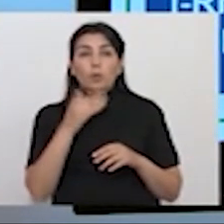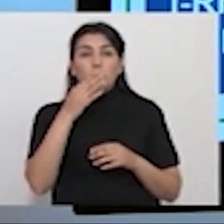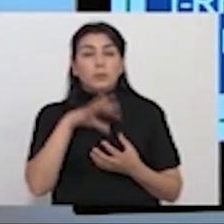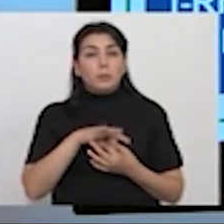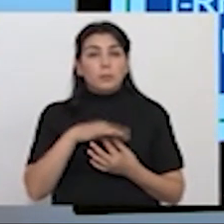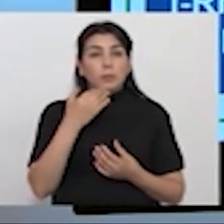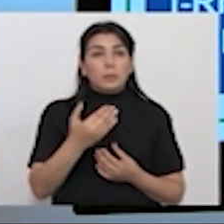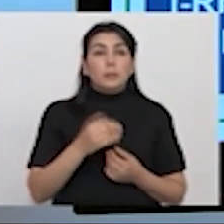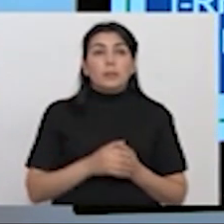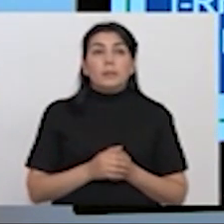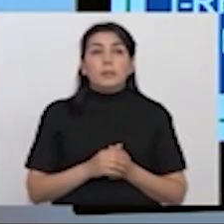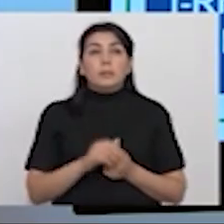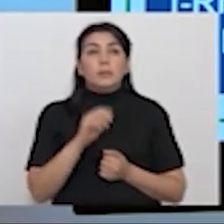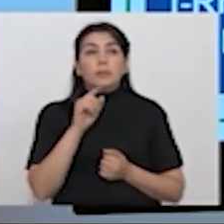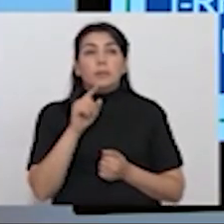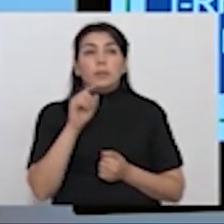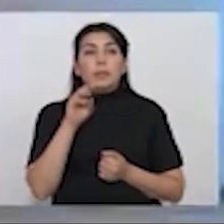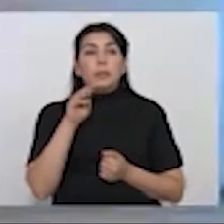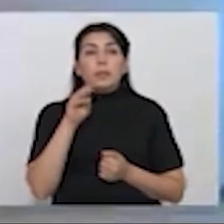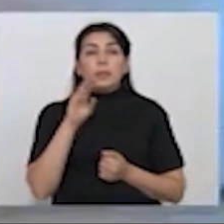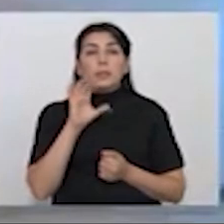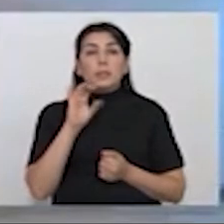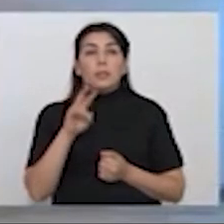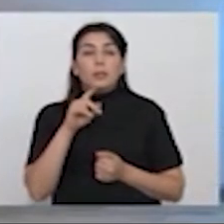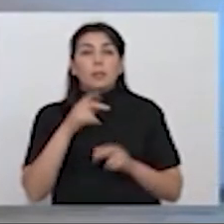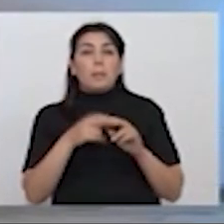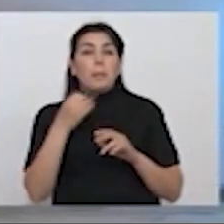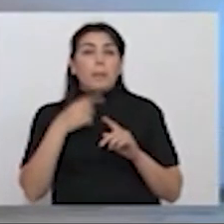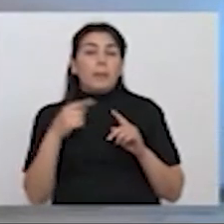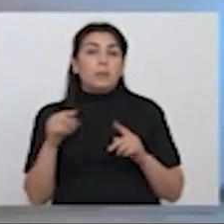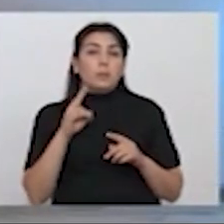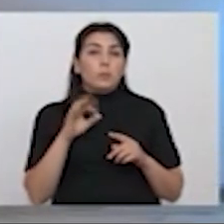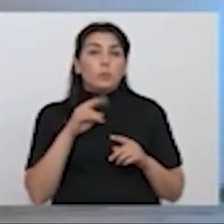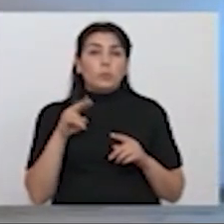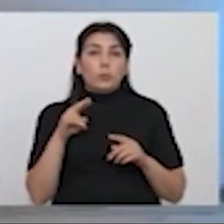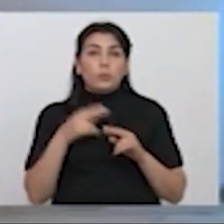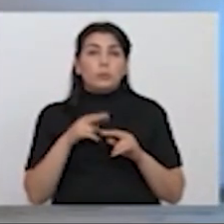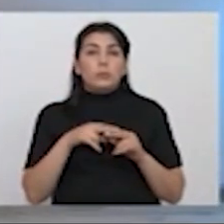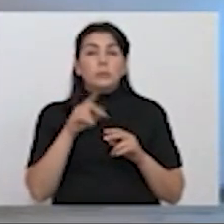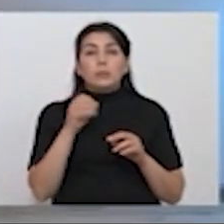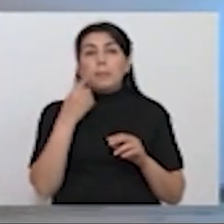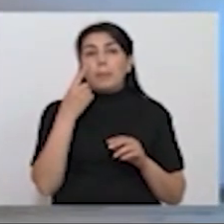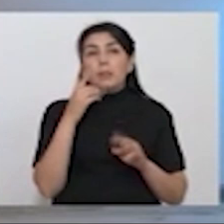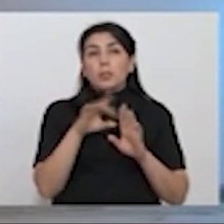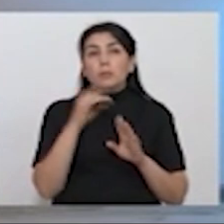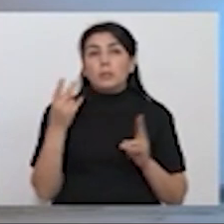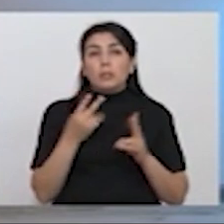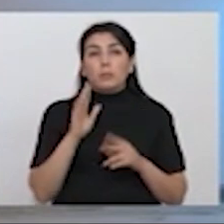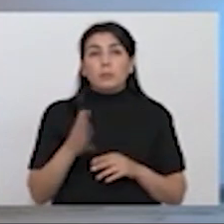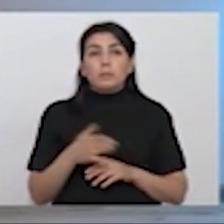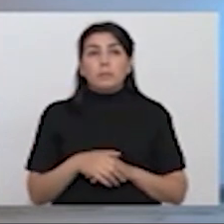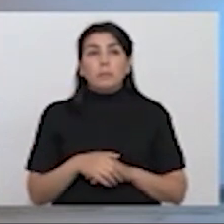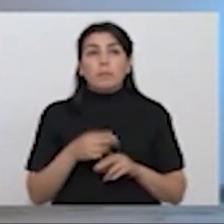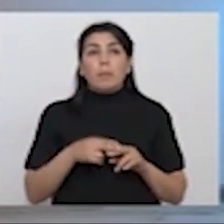mos keladi. Sisteinni bir qancha kod kodlasa ham ulardan bittasini olishimiz kerak bo'ladi.